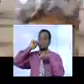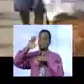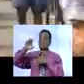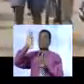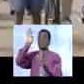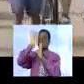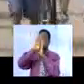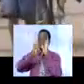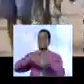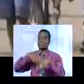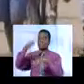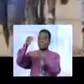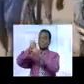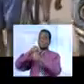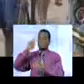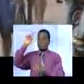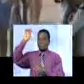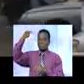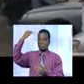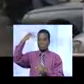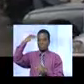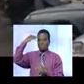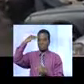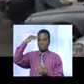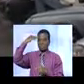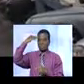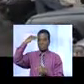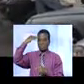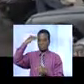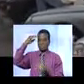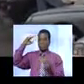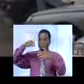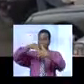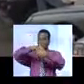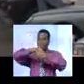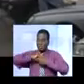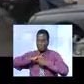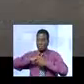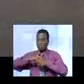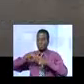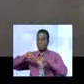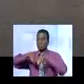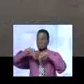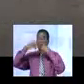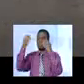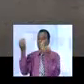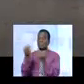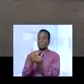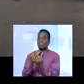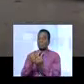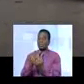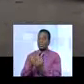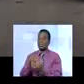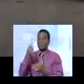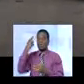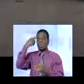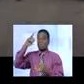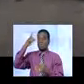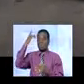acquis pour la ministre de la Solidarité, de la Famille, de la Femme et de l'Enfant, en ce